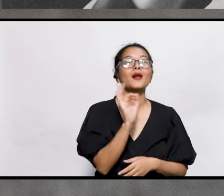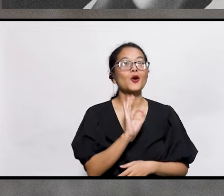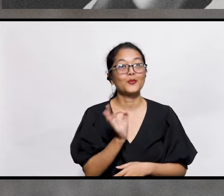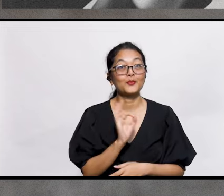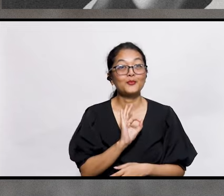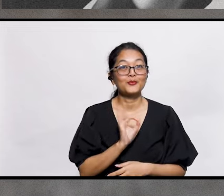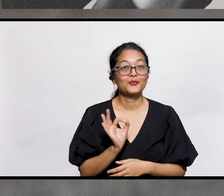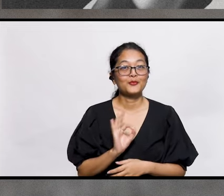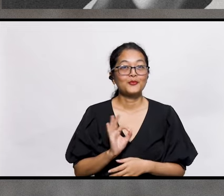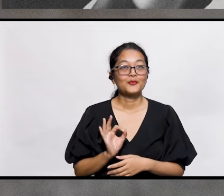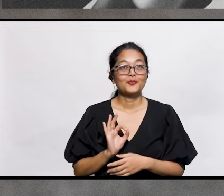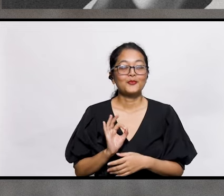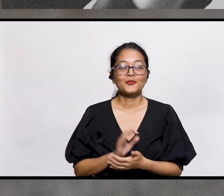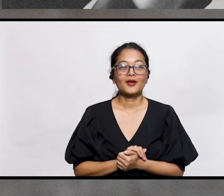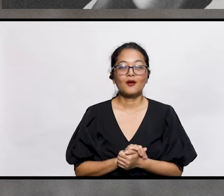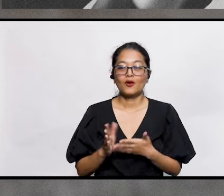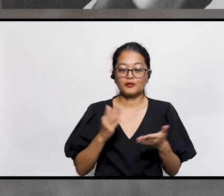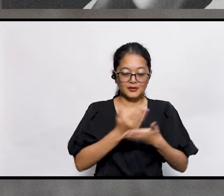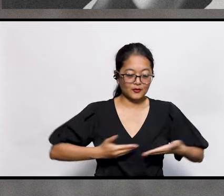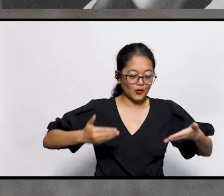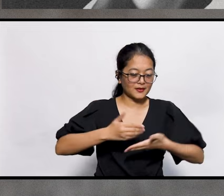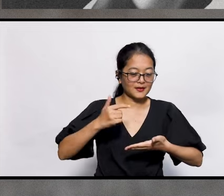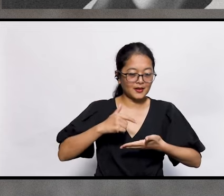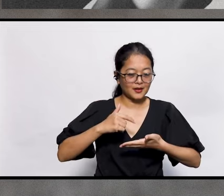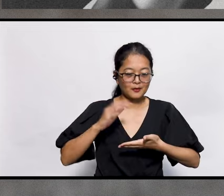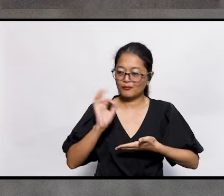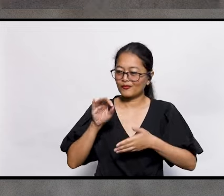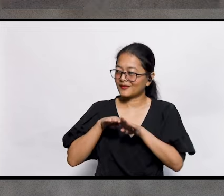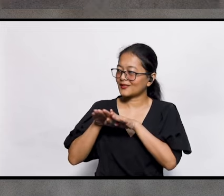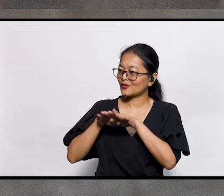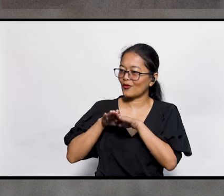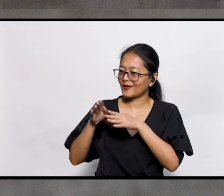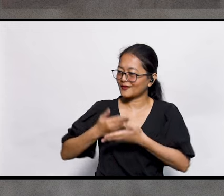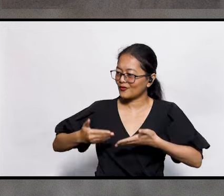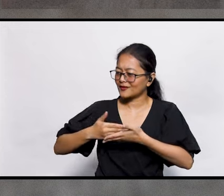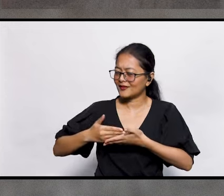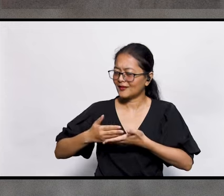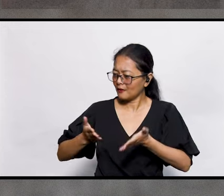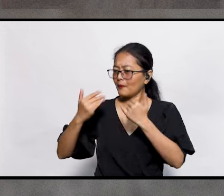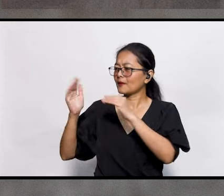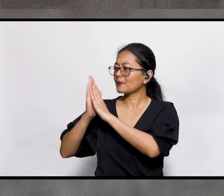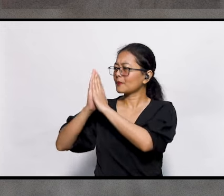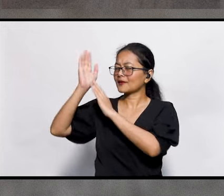situasi walaupun gak sesuai situasi praise itu Josua